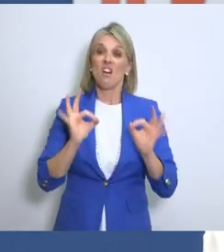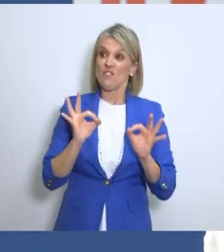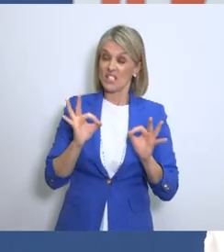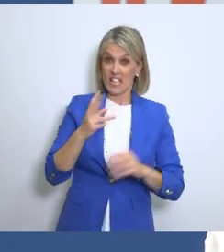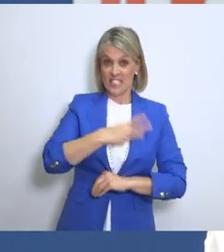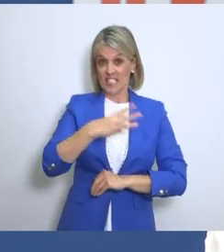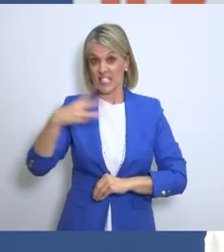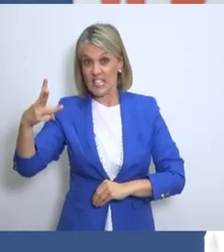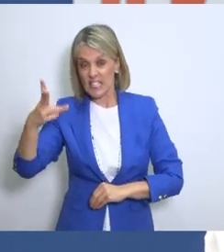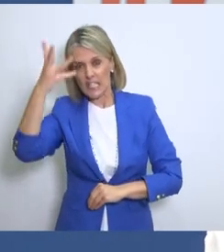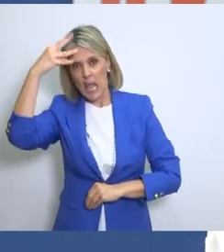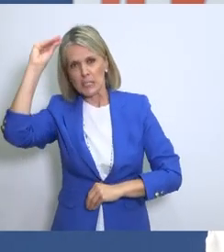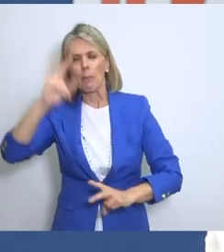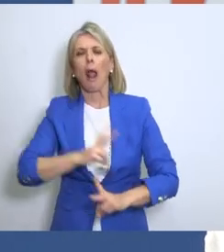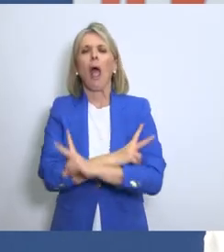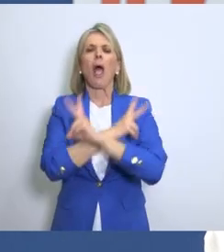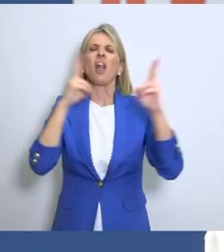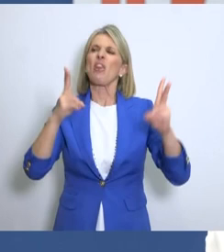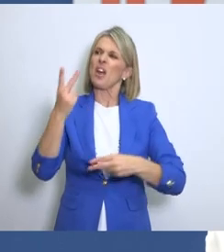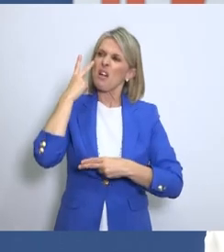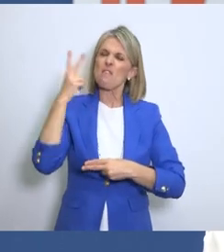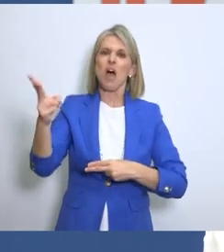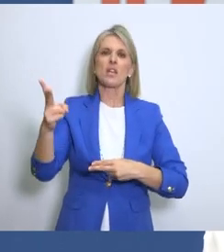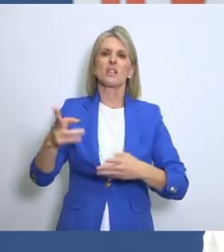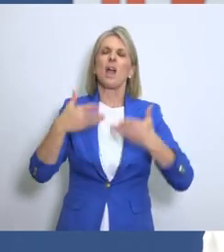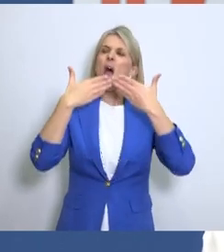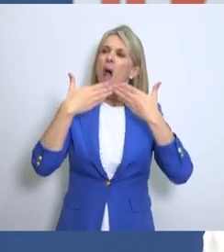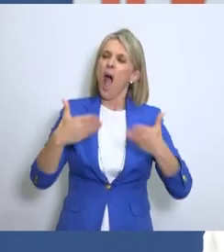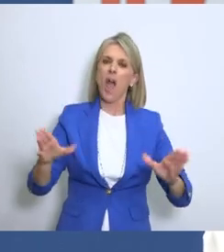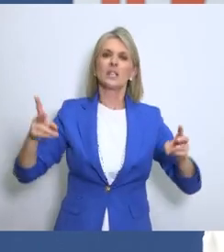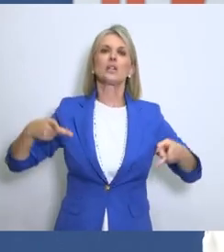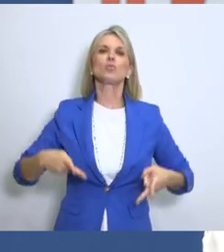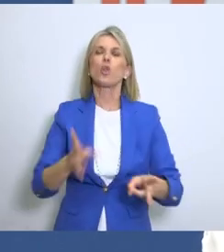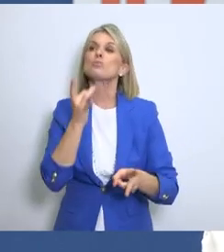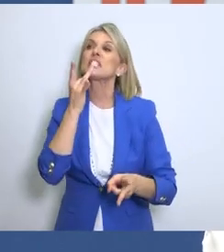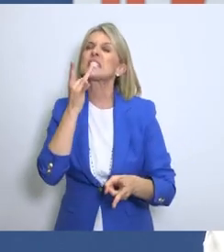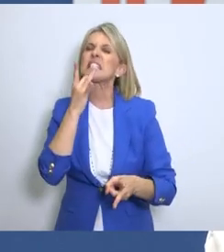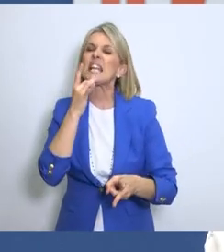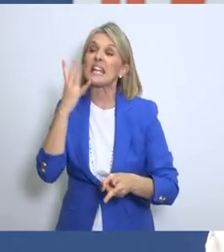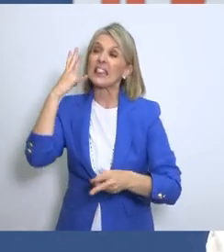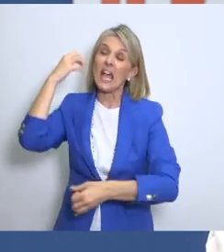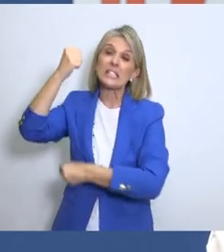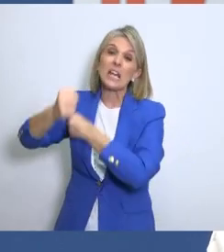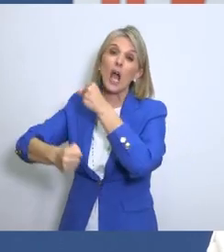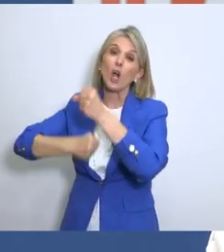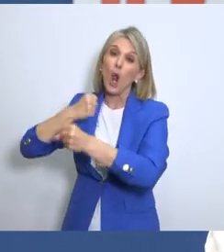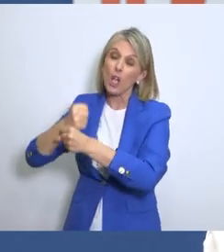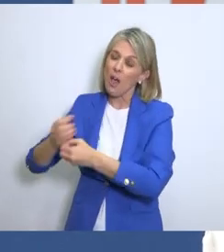ο Τσίπρας ξεκάθαρα που άνοιξαν τον δρόμο για αυτή τη σκληρή τετραετία της Νέας Δημοκρατίας του Μητσοτάκη που